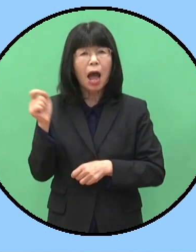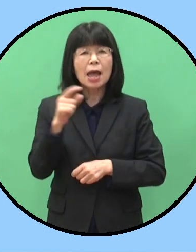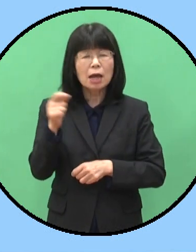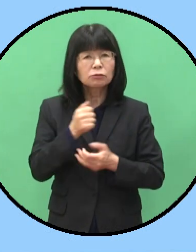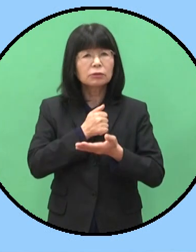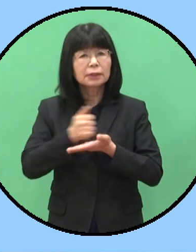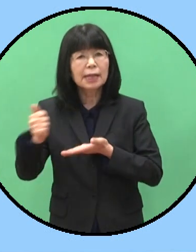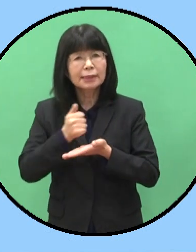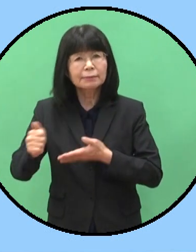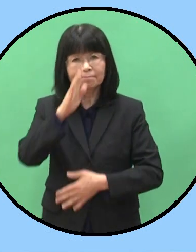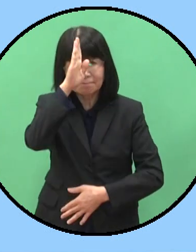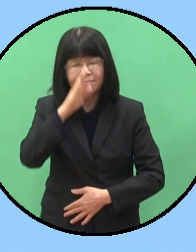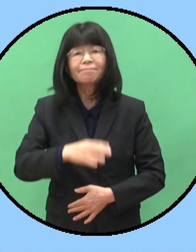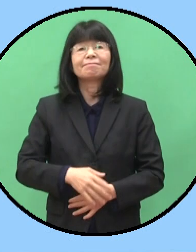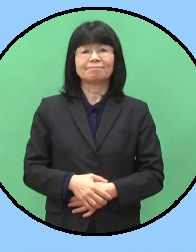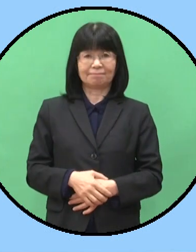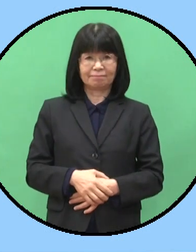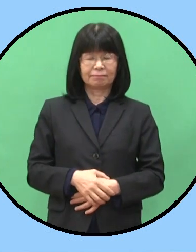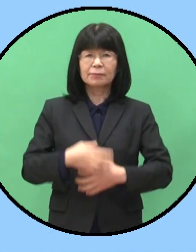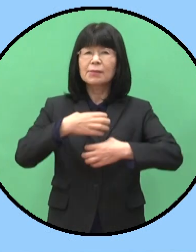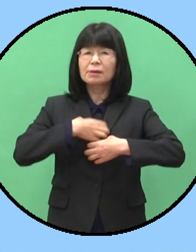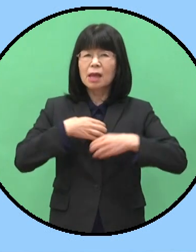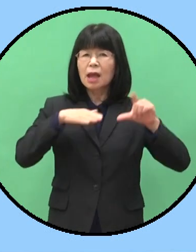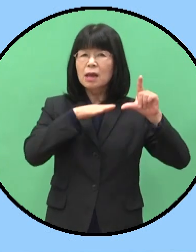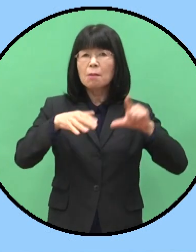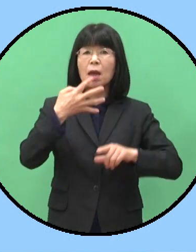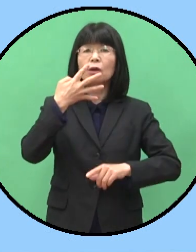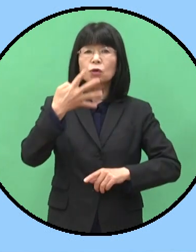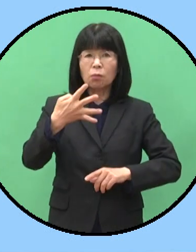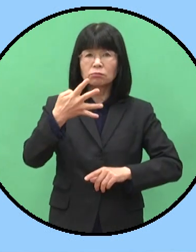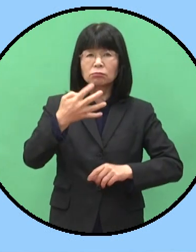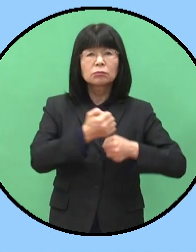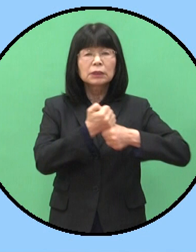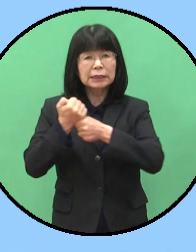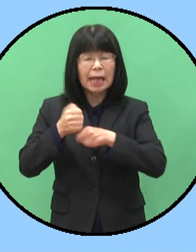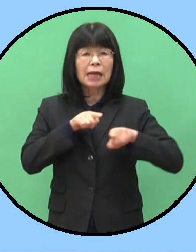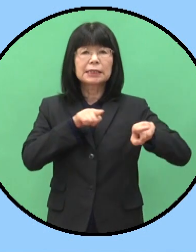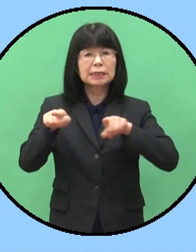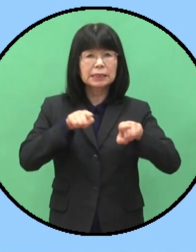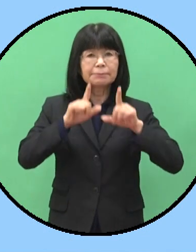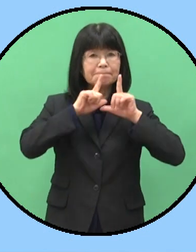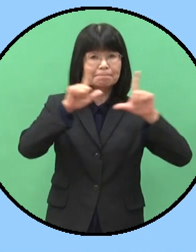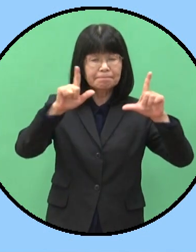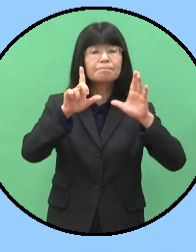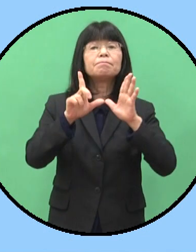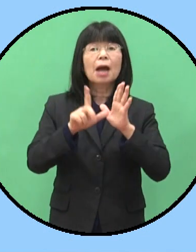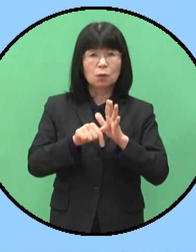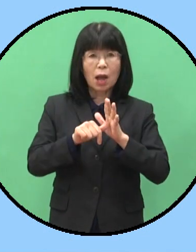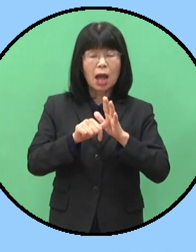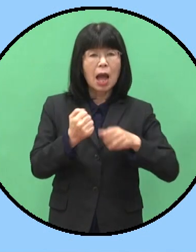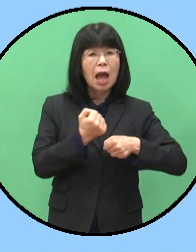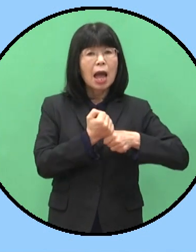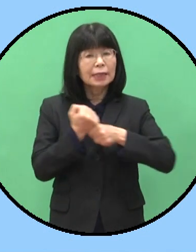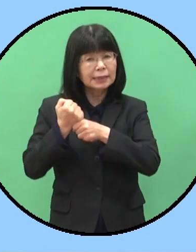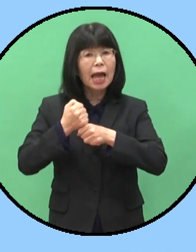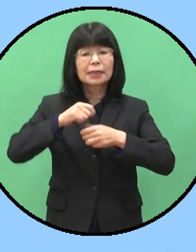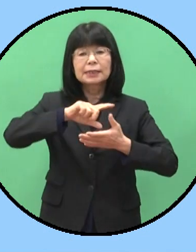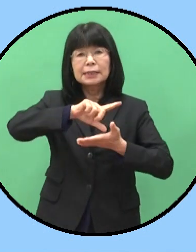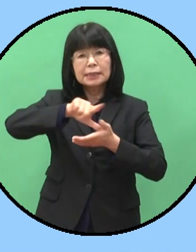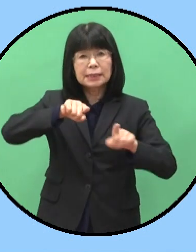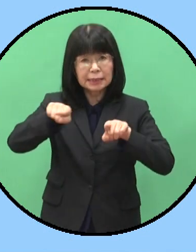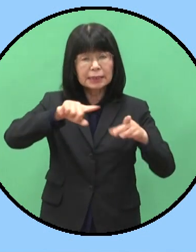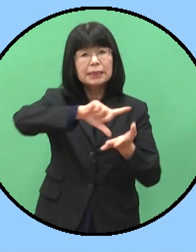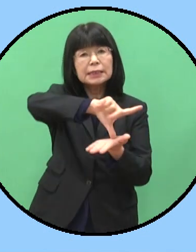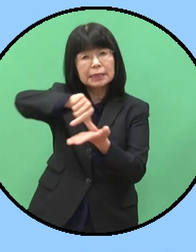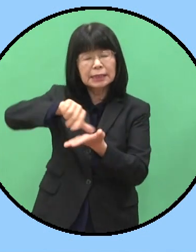ください。警戒レベル4の避難指示が発令された場合は、避難指示の対象地域